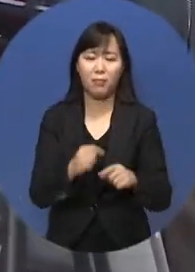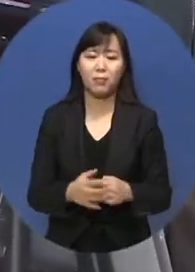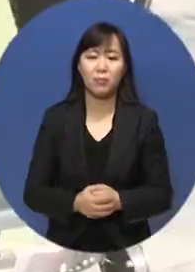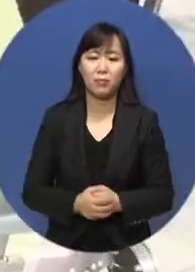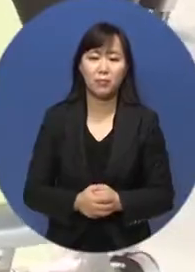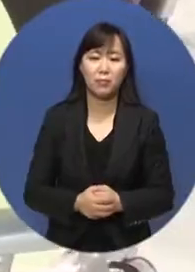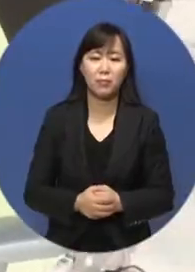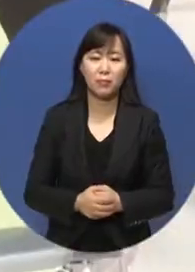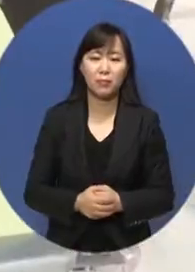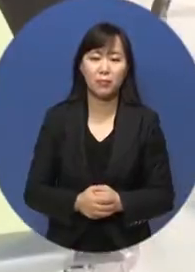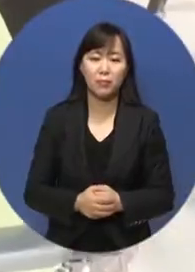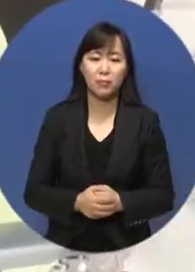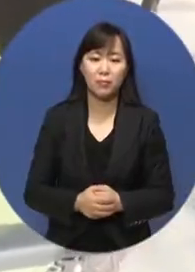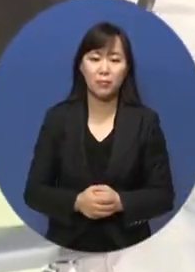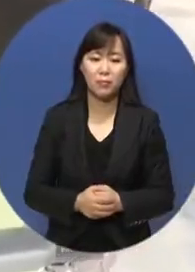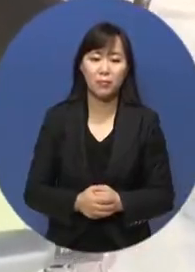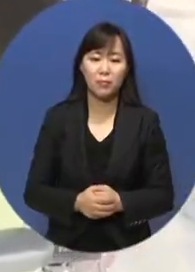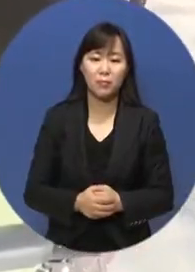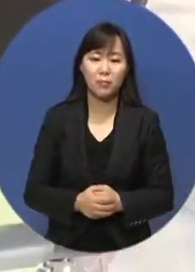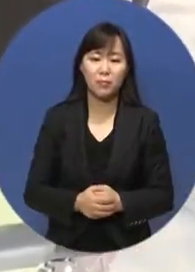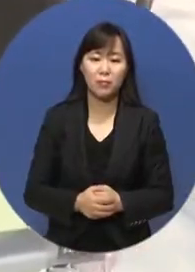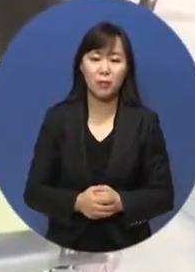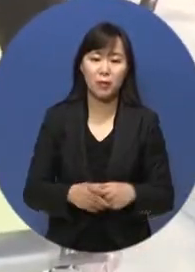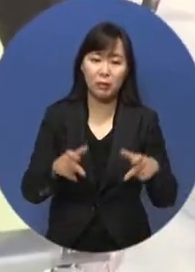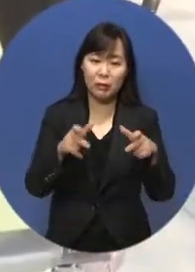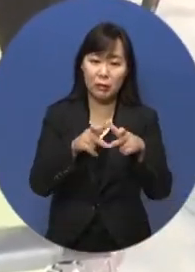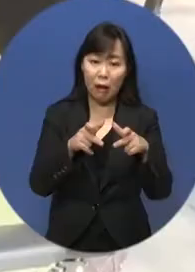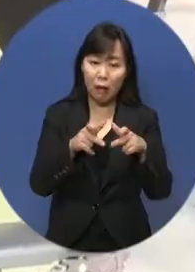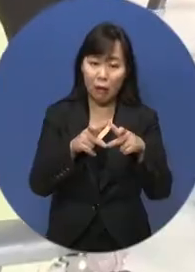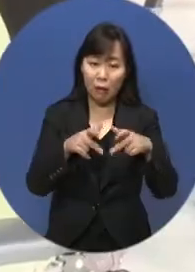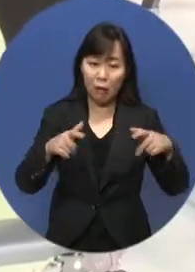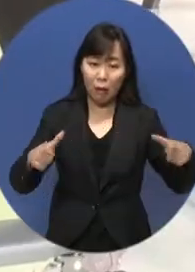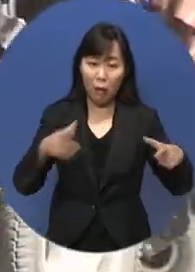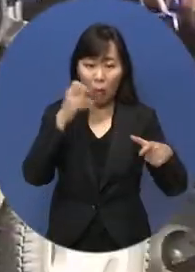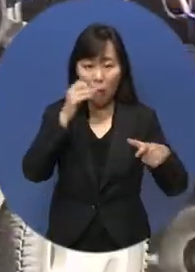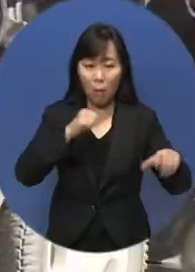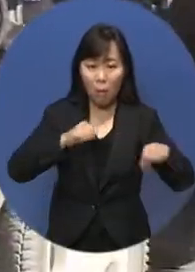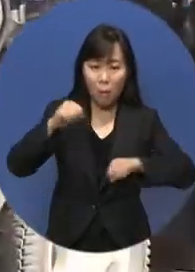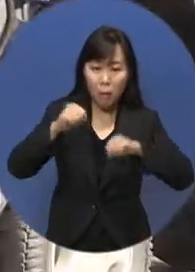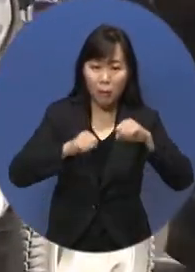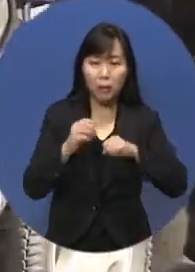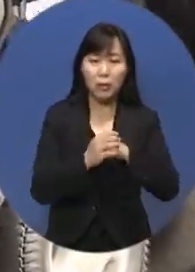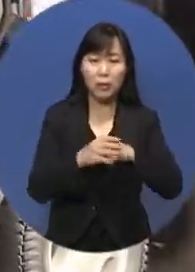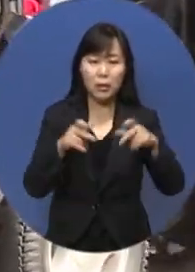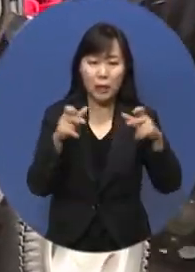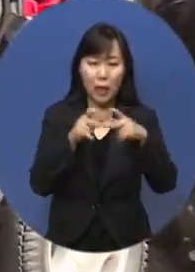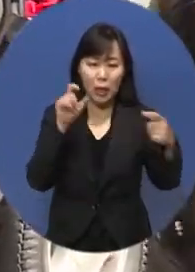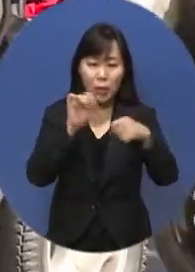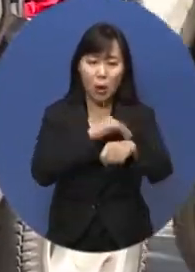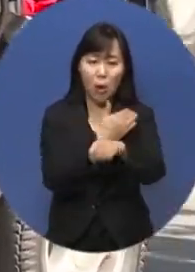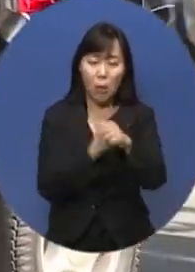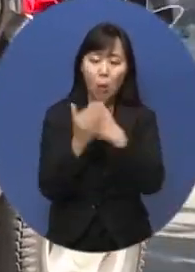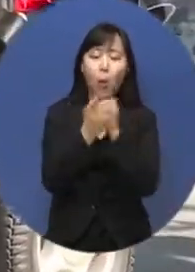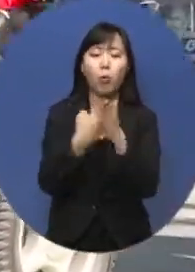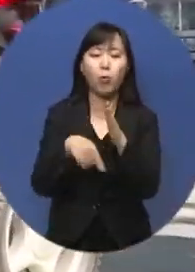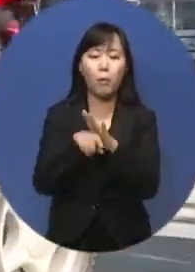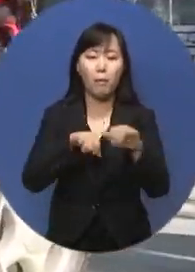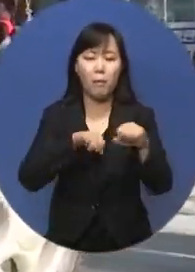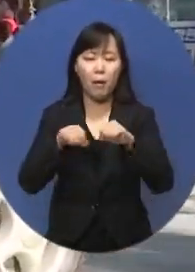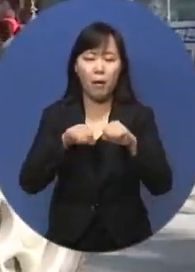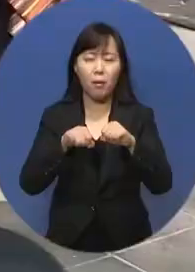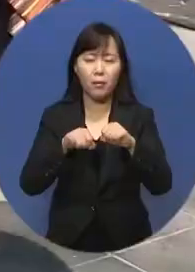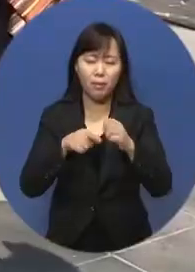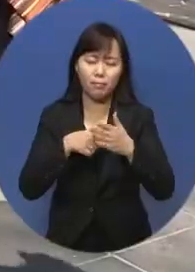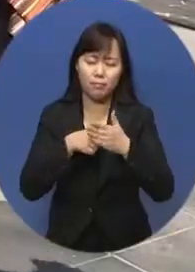좋겠습니다. 한편, 장애계는 수상한 플래시몹을 시작으로 장애인 접근권 보장을 위한 움직임에 박차를